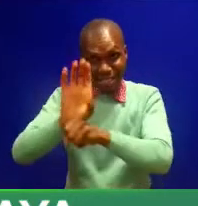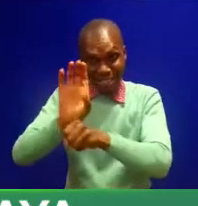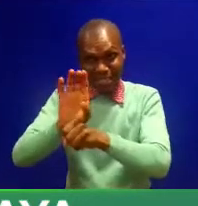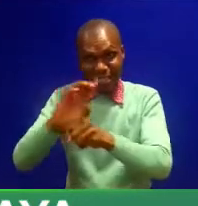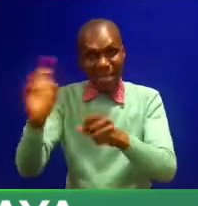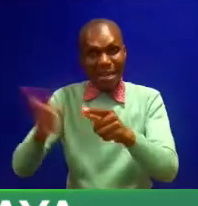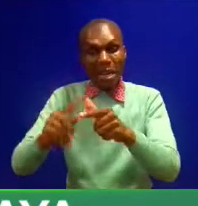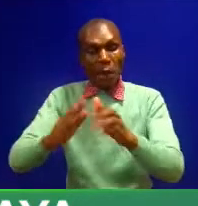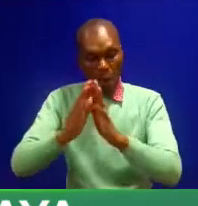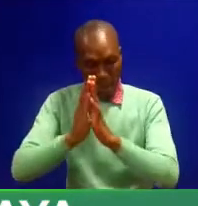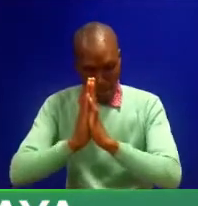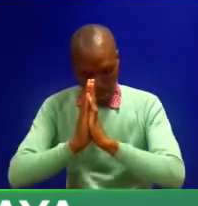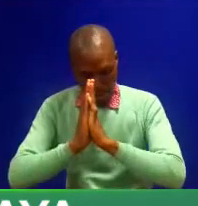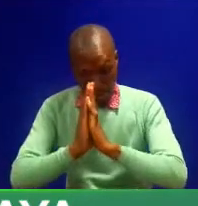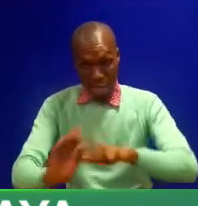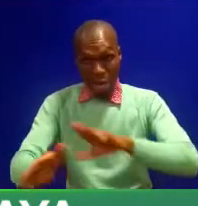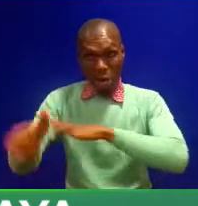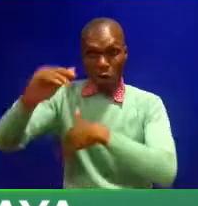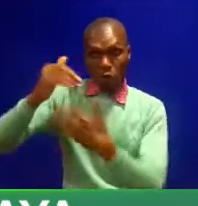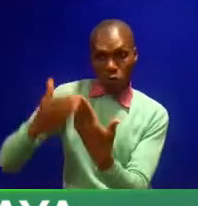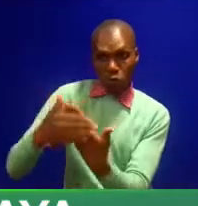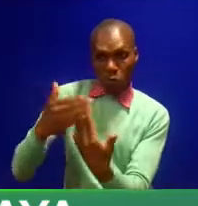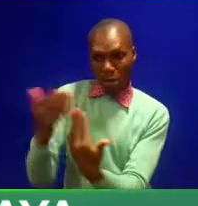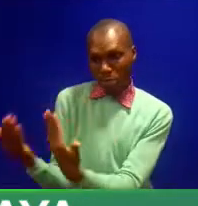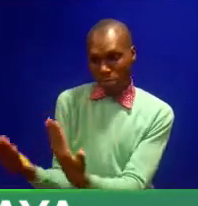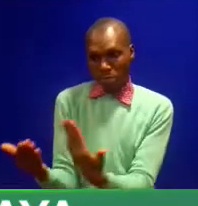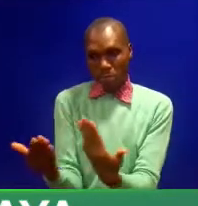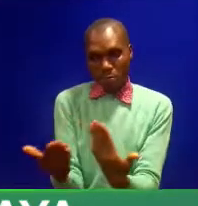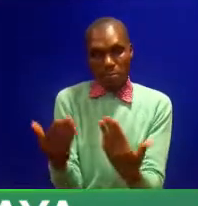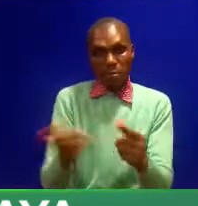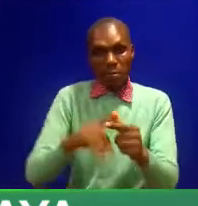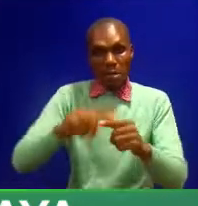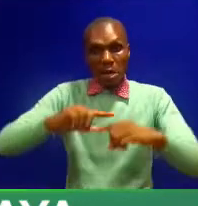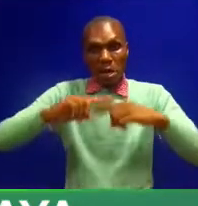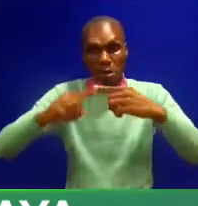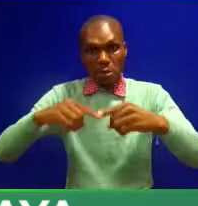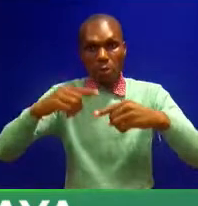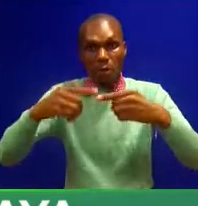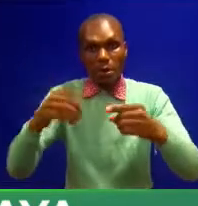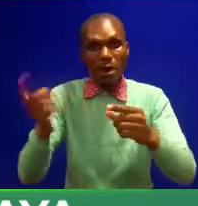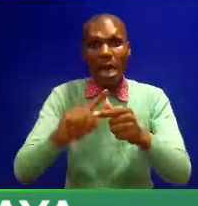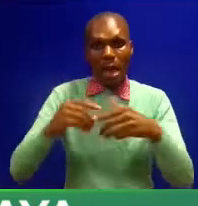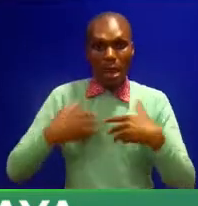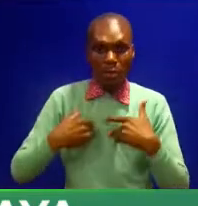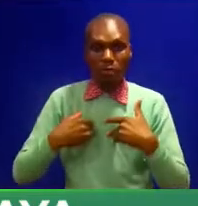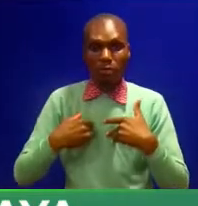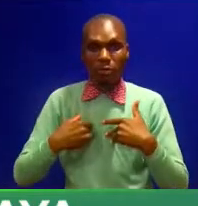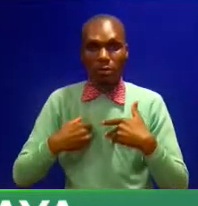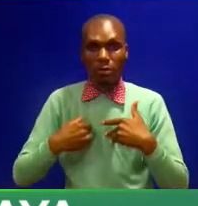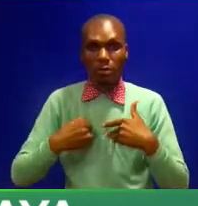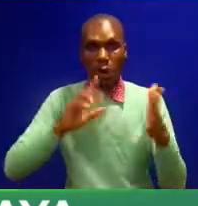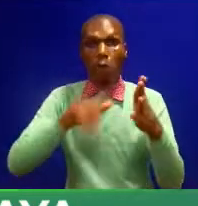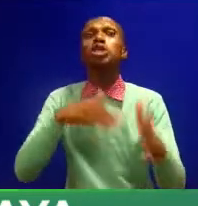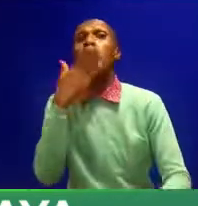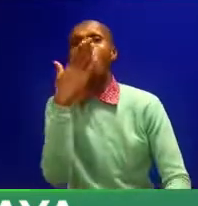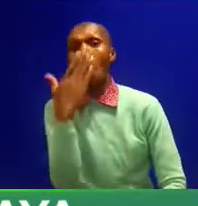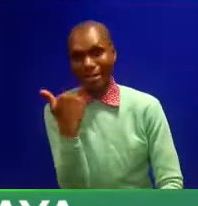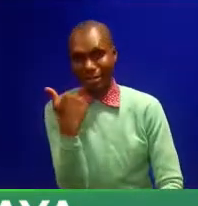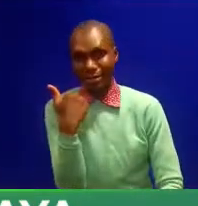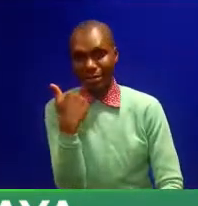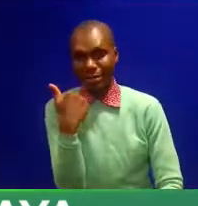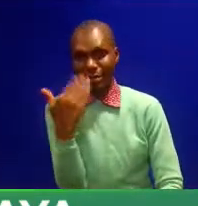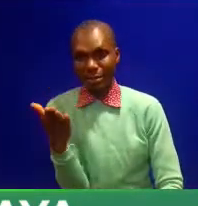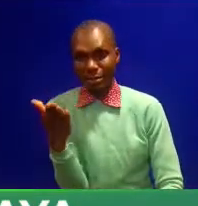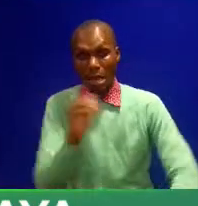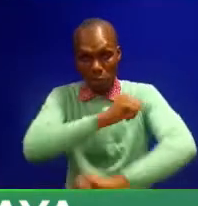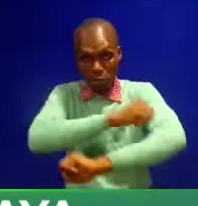kutoko saba ya sare nda bana na abu bagende banyore iki bagende to bachi